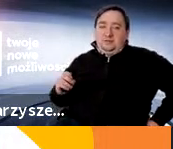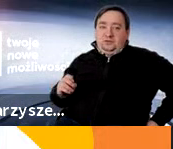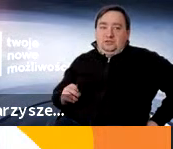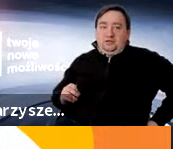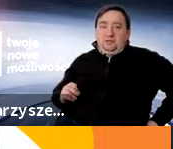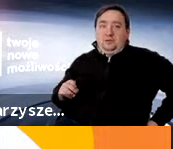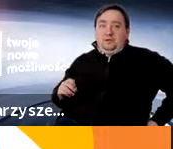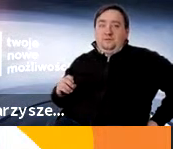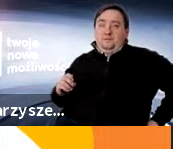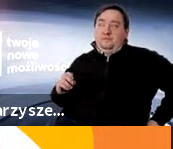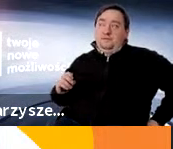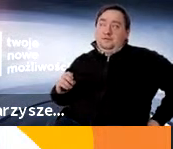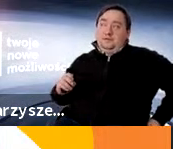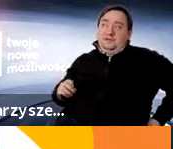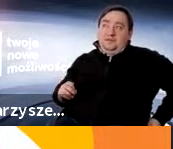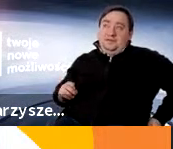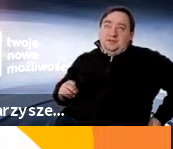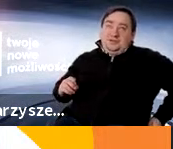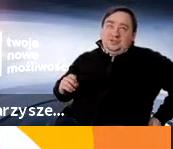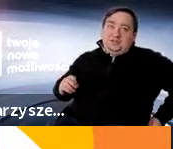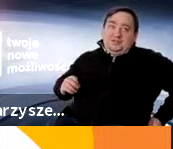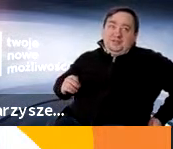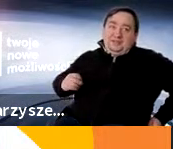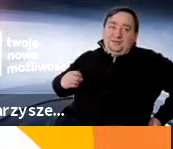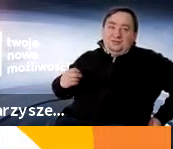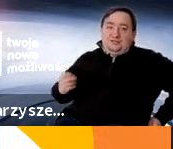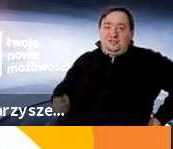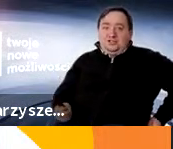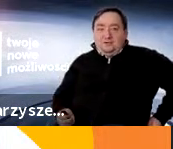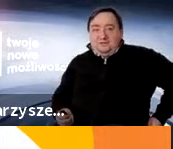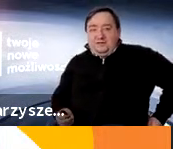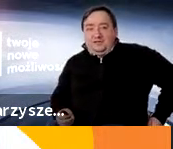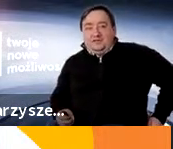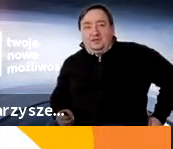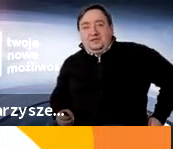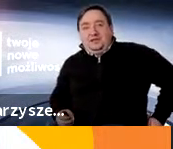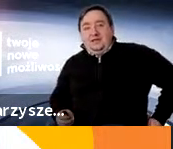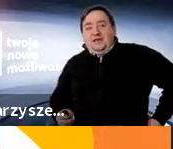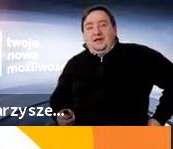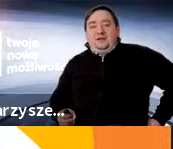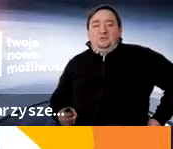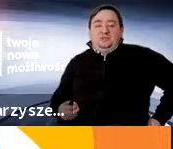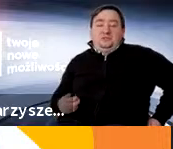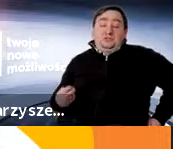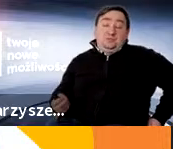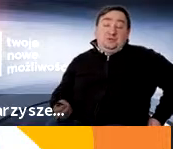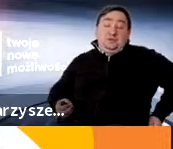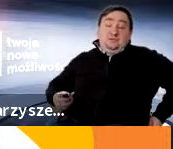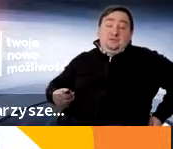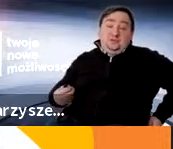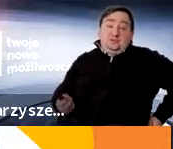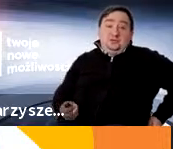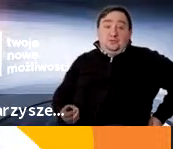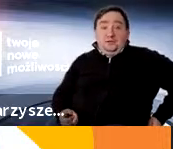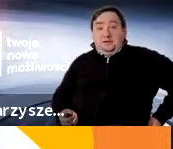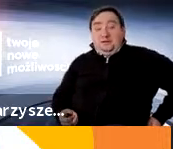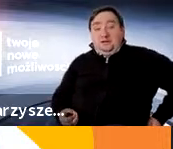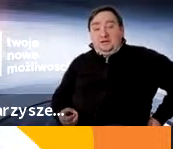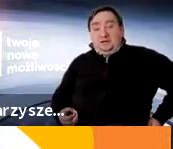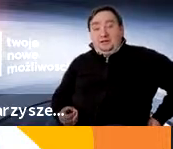poza uczelnią. W czasie, kiedy nie uczestniczymy w zajęciach, ale uczestniczymy w